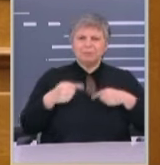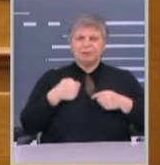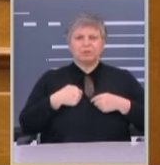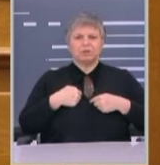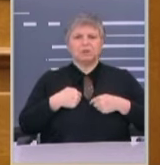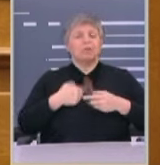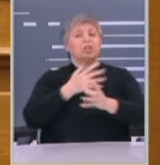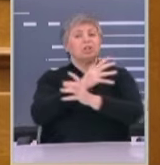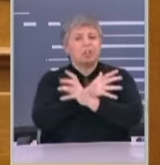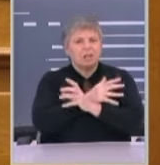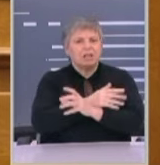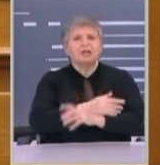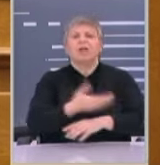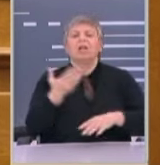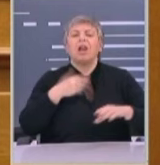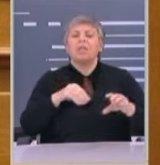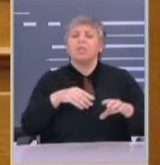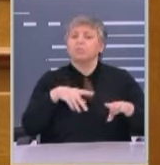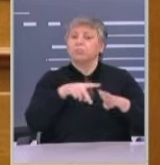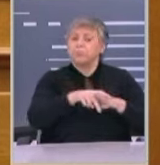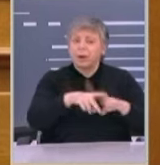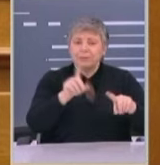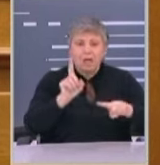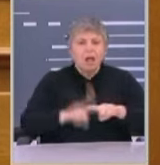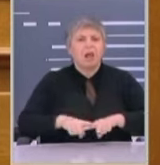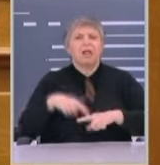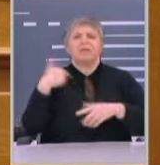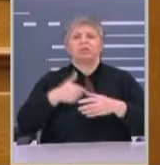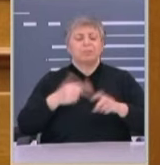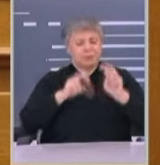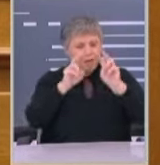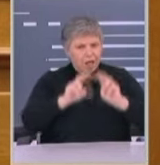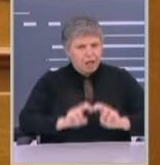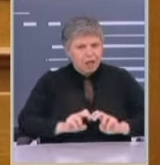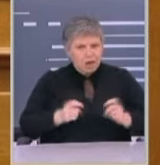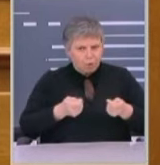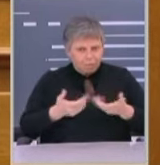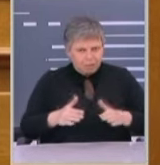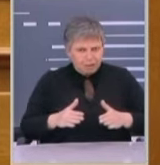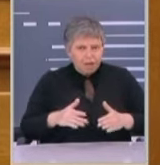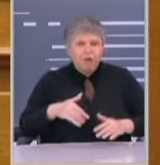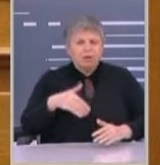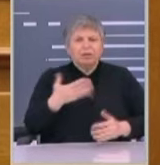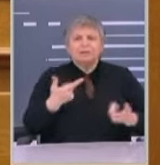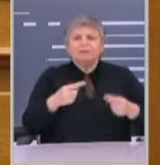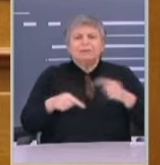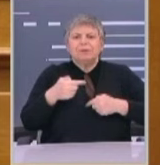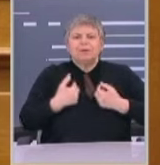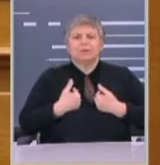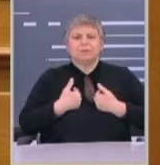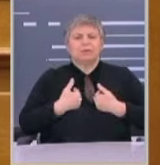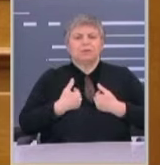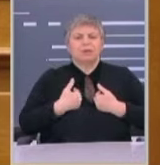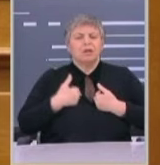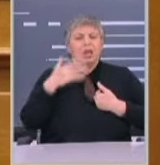Εποπτικός μηχανισμός είμαστε. Τα έχετε μπερδέψει. Και μέσα από όλο αυτό μετά από 9 μήνες, μία πρόταση νομοθεσίας